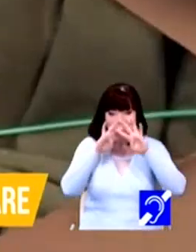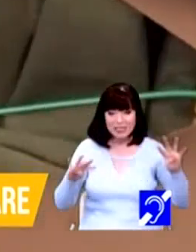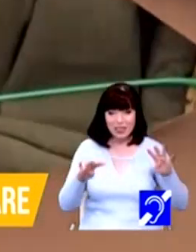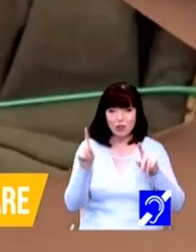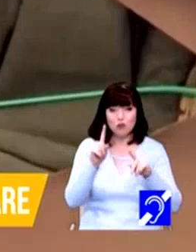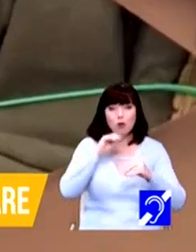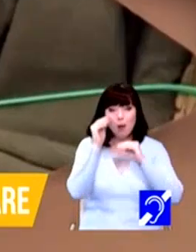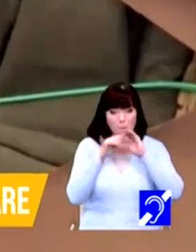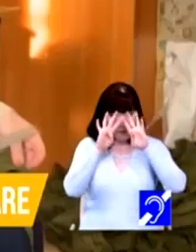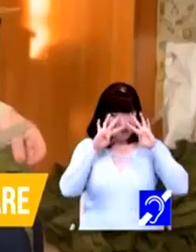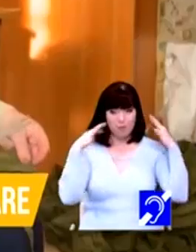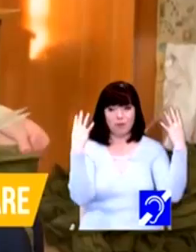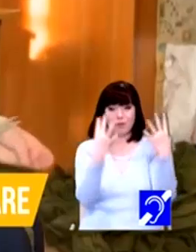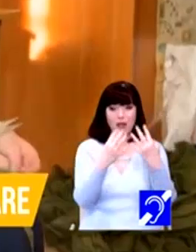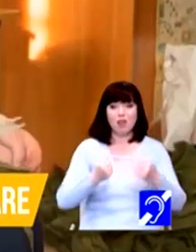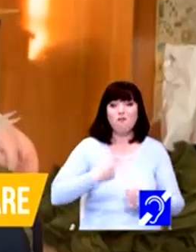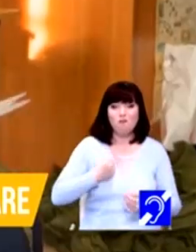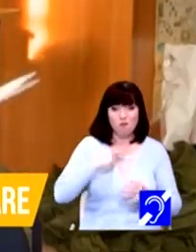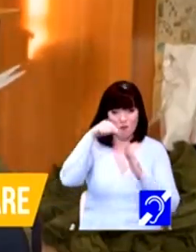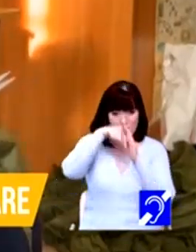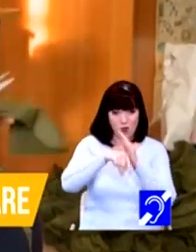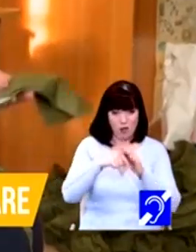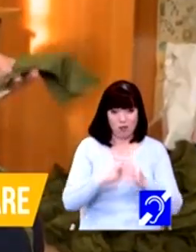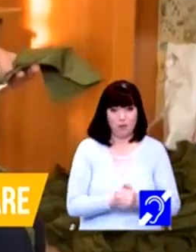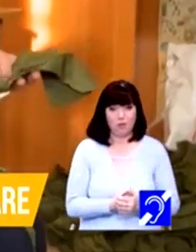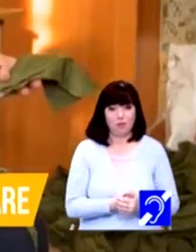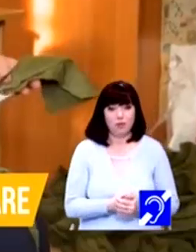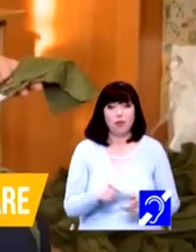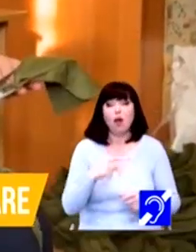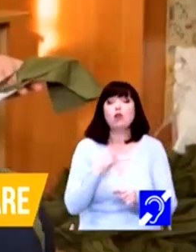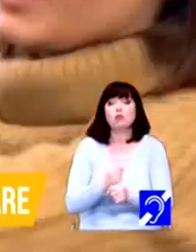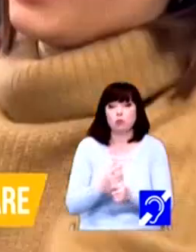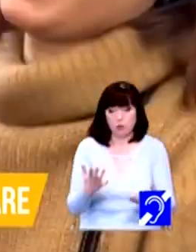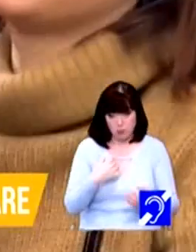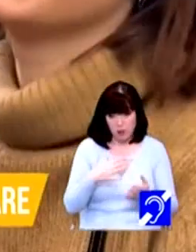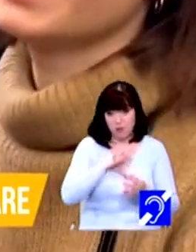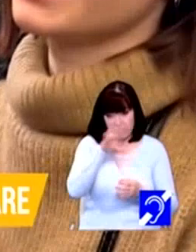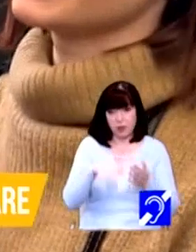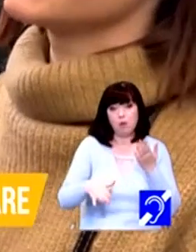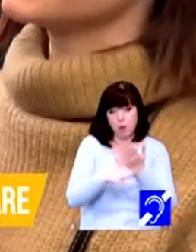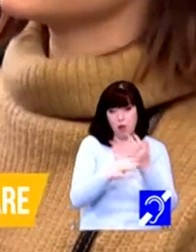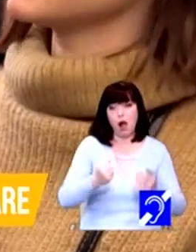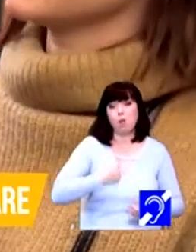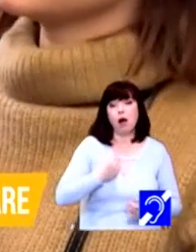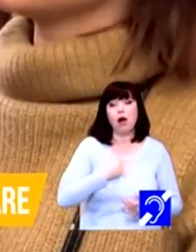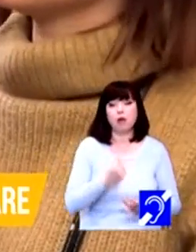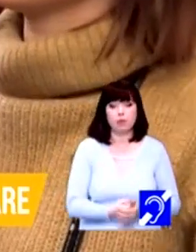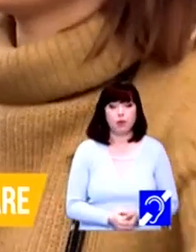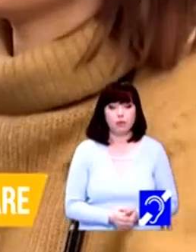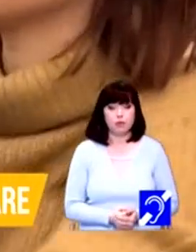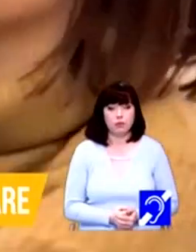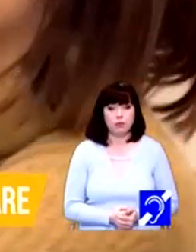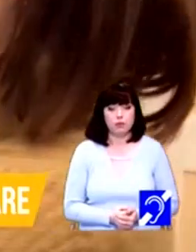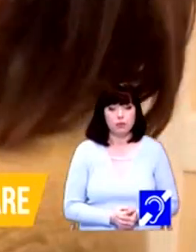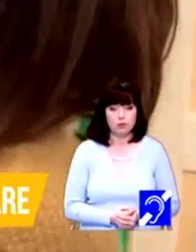pentru soldații ucraineni. Я працюю з дітьми, але ми всі допомагаємо армії. We hope that our